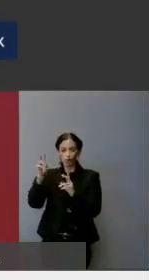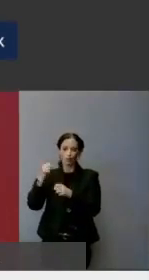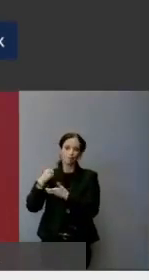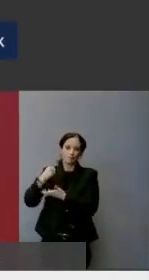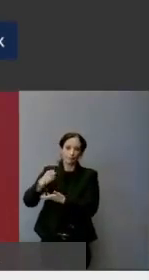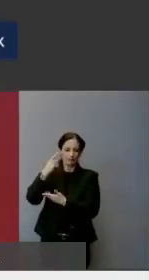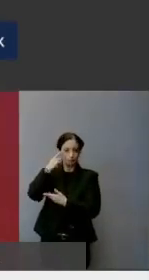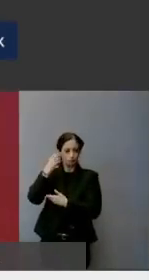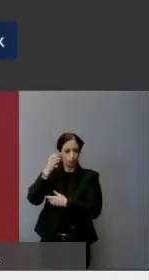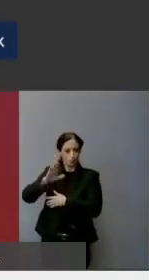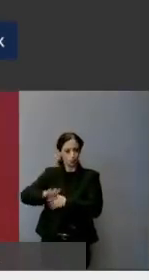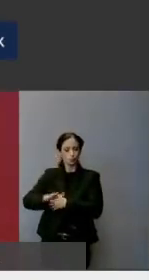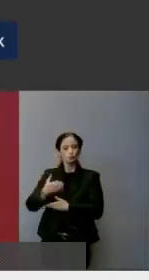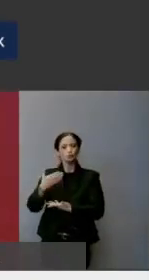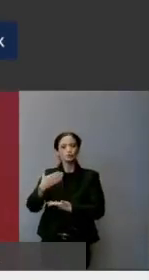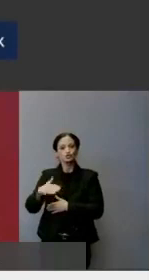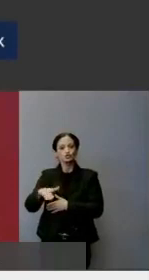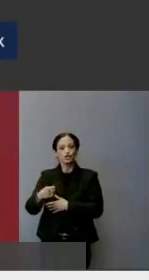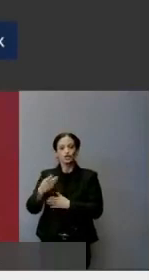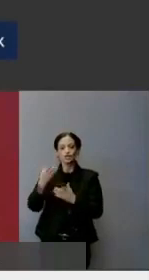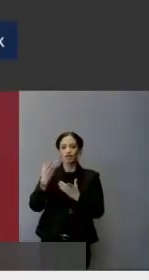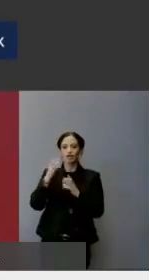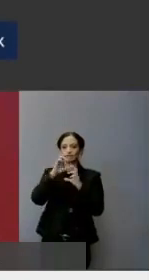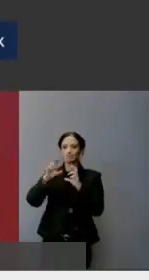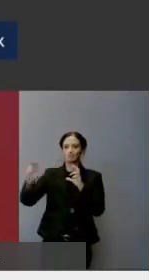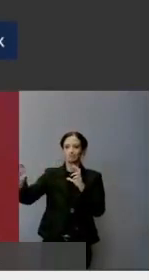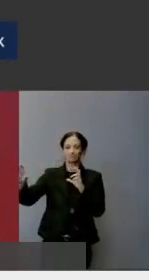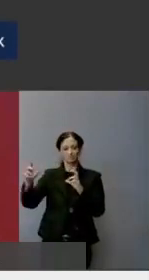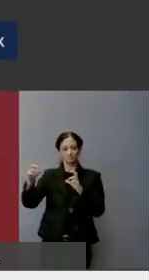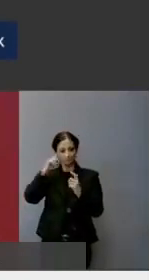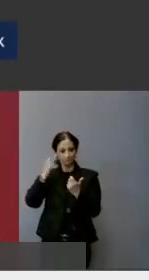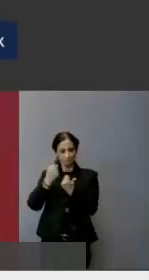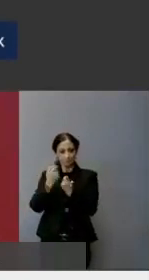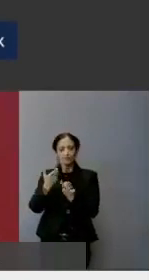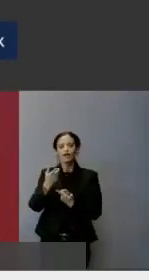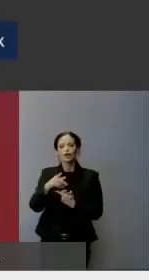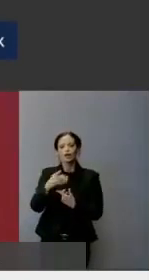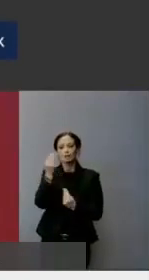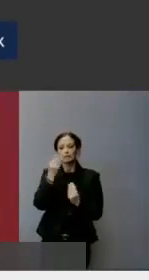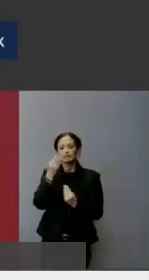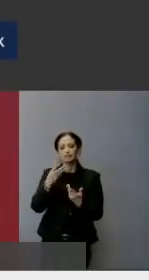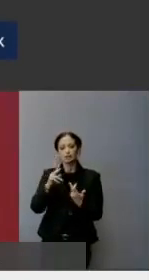rendere compatibile un progetto di questa portata con la normativa del piano regolatore